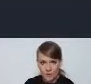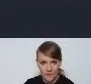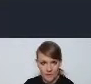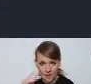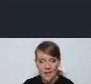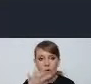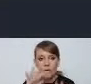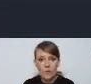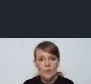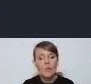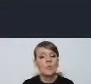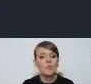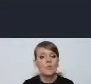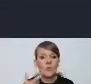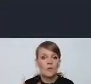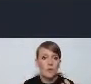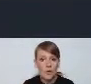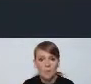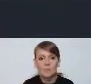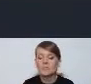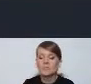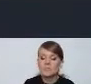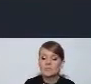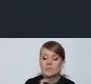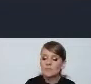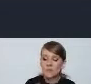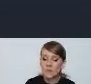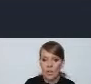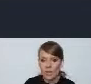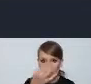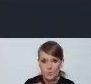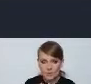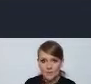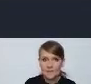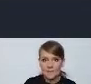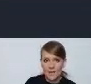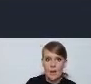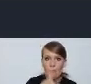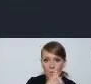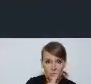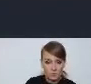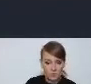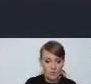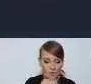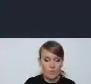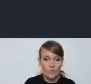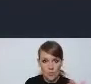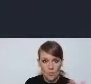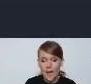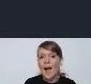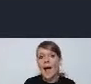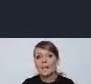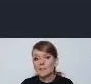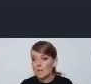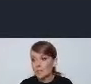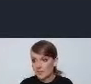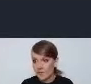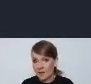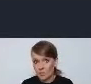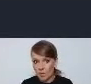robienia tego w ten sposób, w czym my jesteśmy lepsi, my sektor publiczny, robi sektor publiczny, w czym lepszy jest sektor prywatny, robi